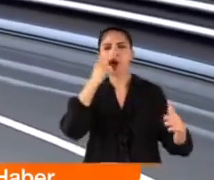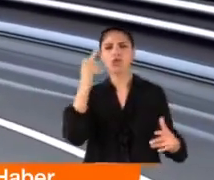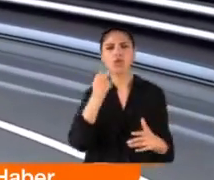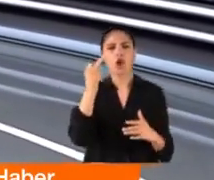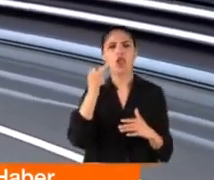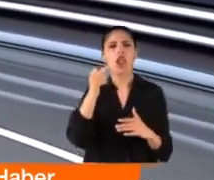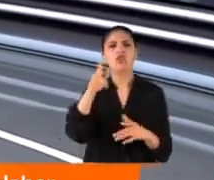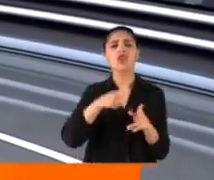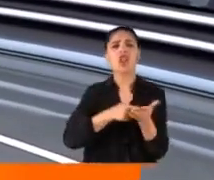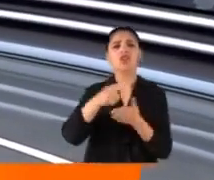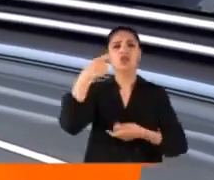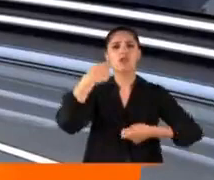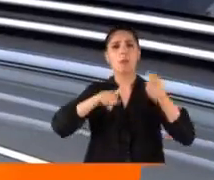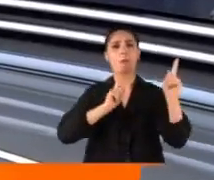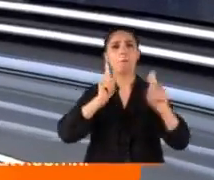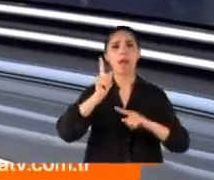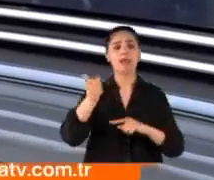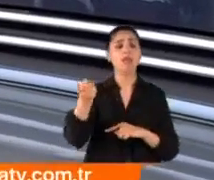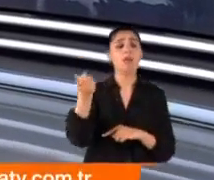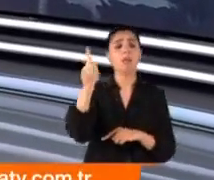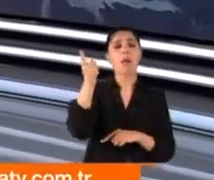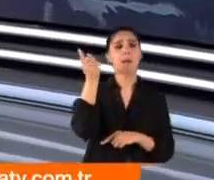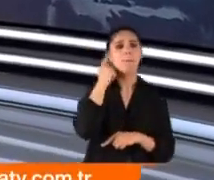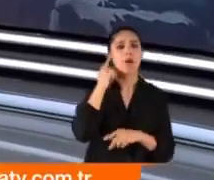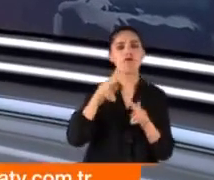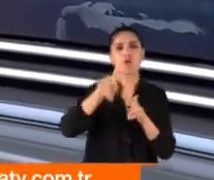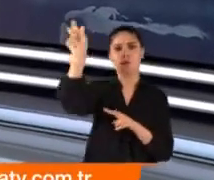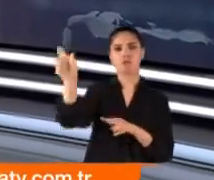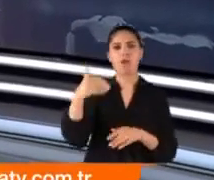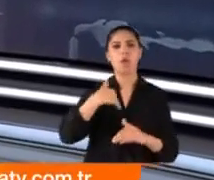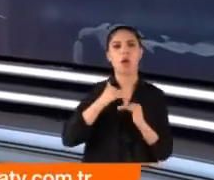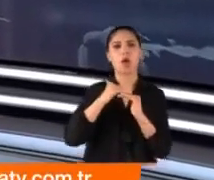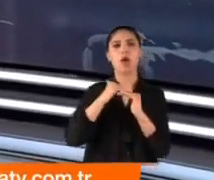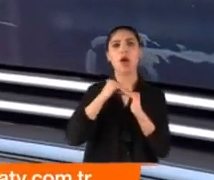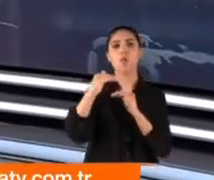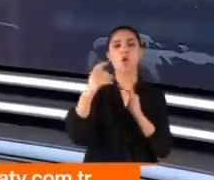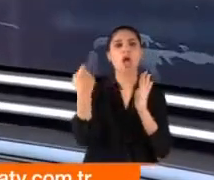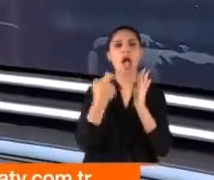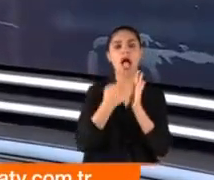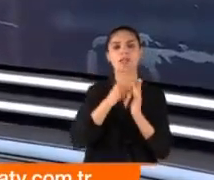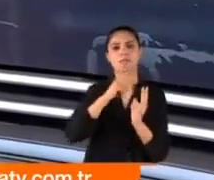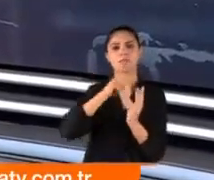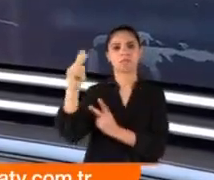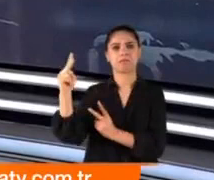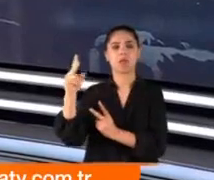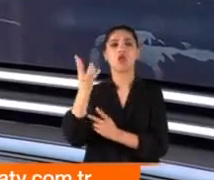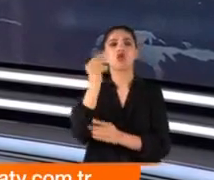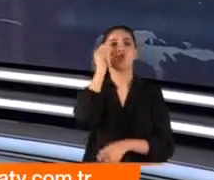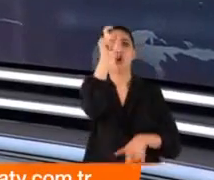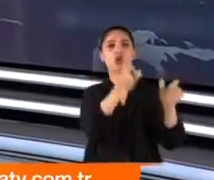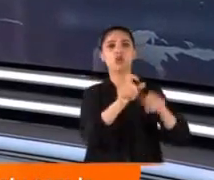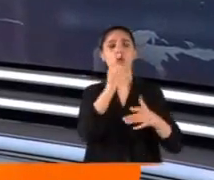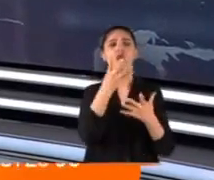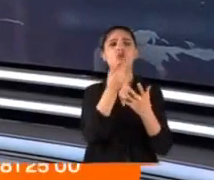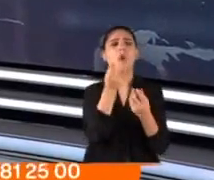dolandırıcılık skandalı Çiftlik Bank davasının bir numaralı sanığı Mehmet Aydın'a kamuoyunun tanıdığı isimlere tosuncu ait on binlerce